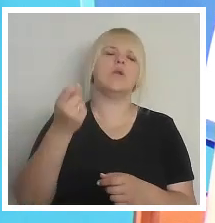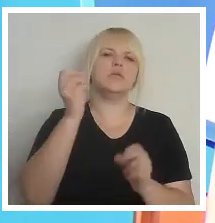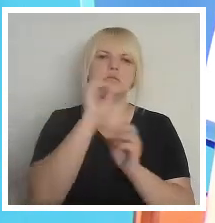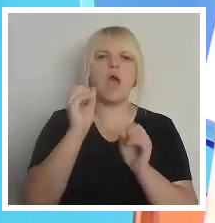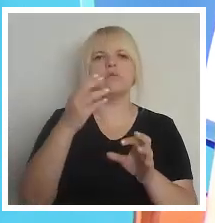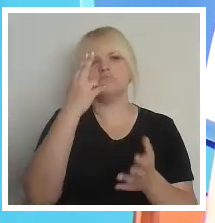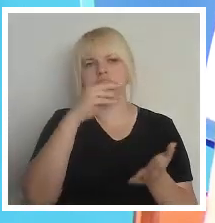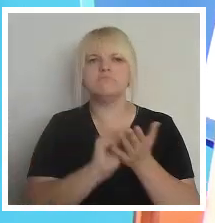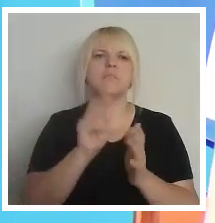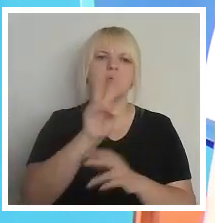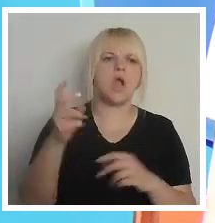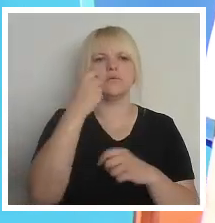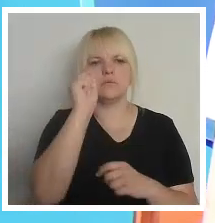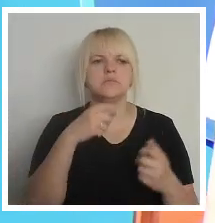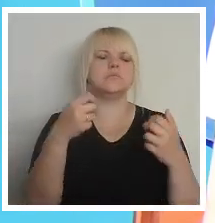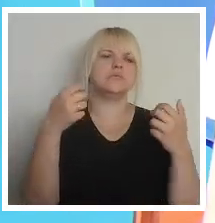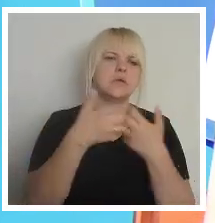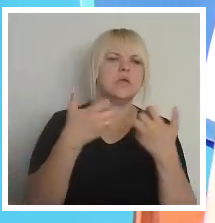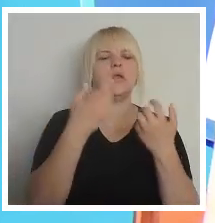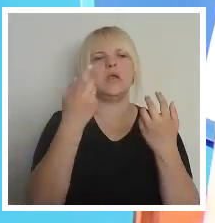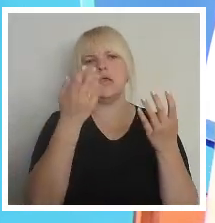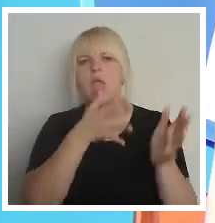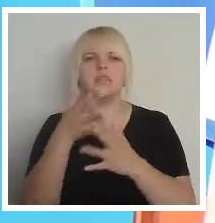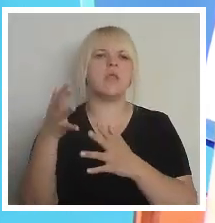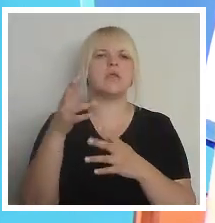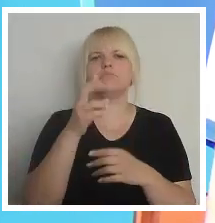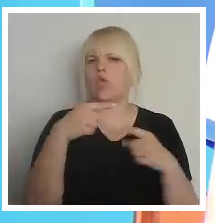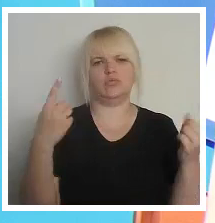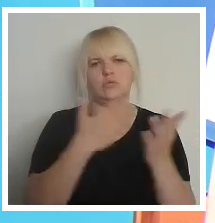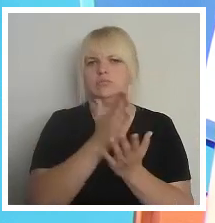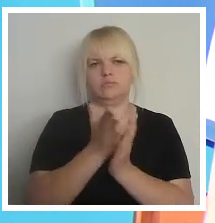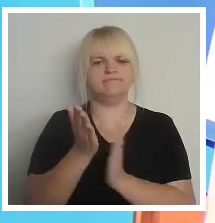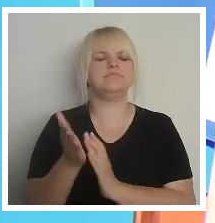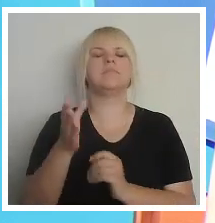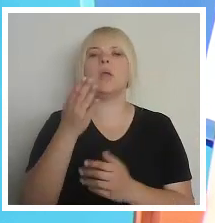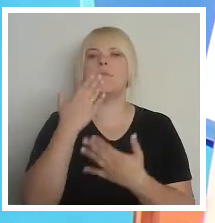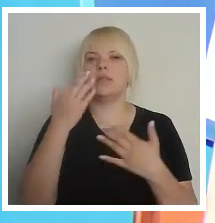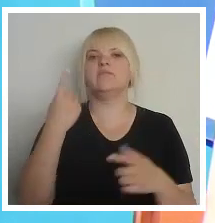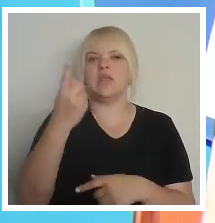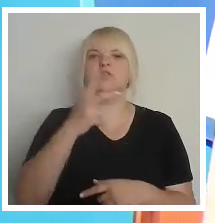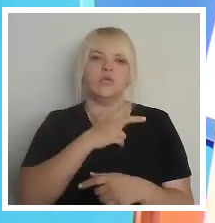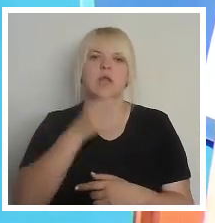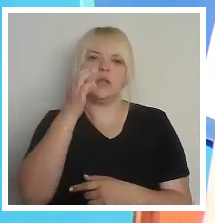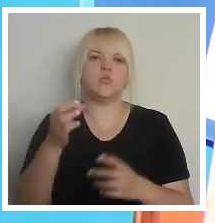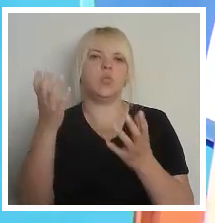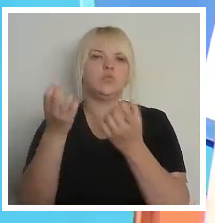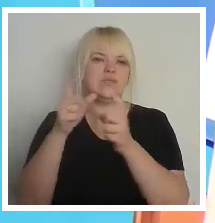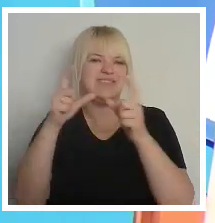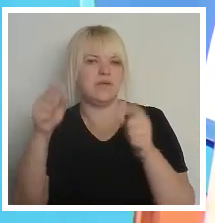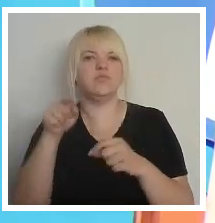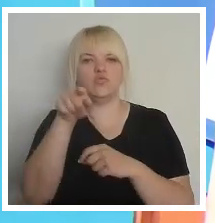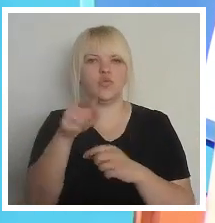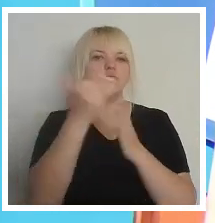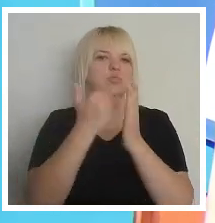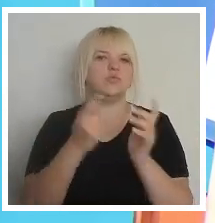kā karš ir viņas ietekmējis visdažādākās dzīves jomās, pateicoties vienam uzņēmumam, sociāli atbildīgam uzņēmumam, mēs šo